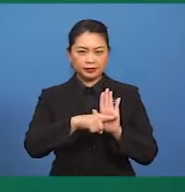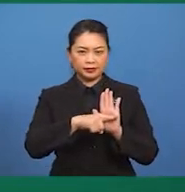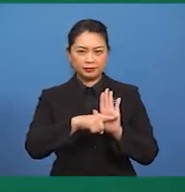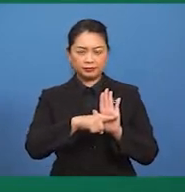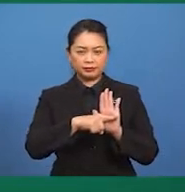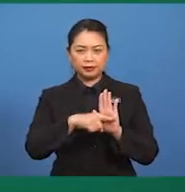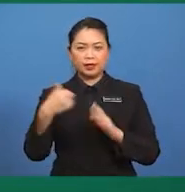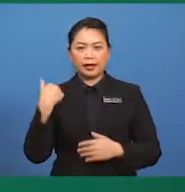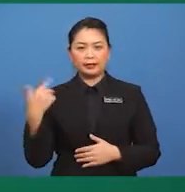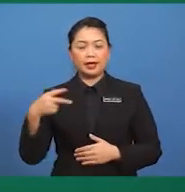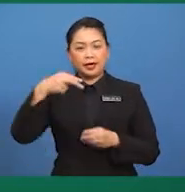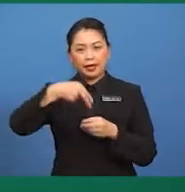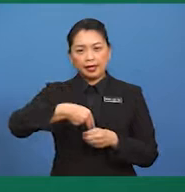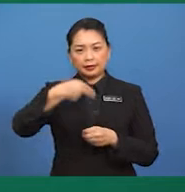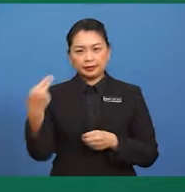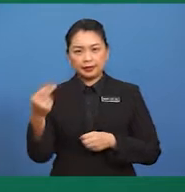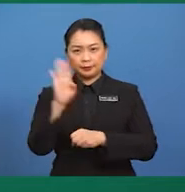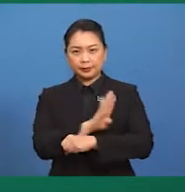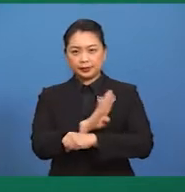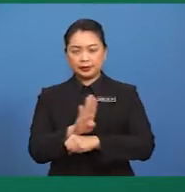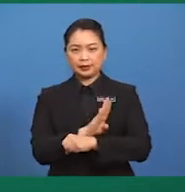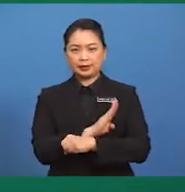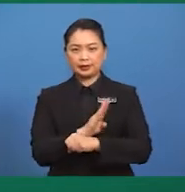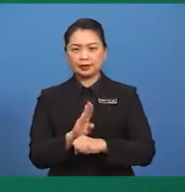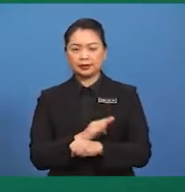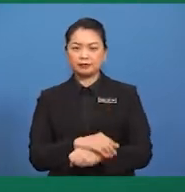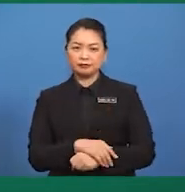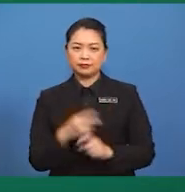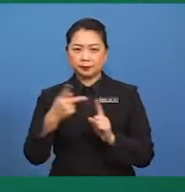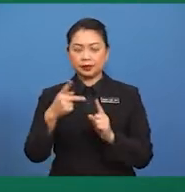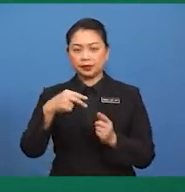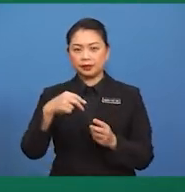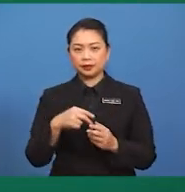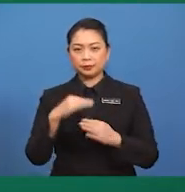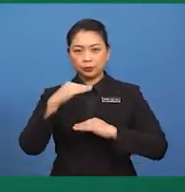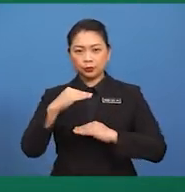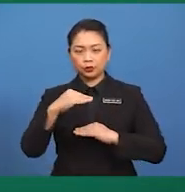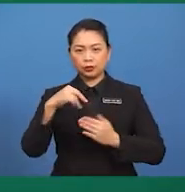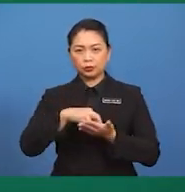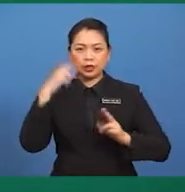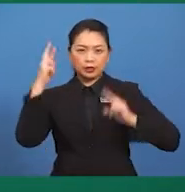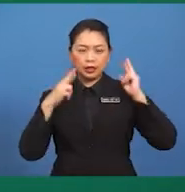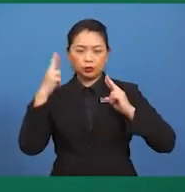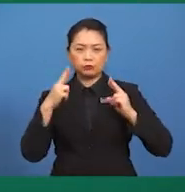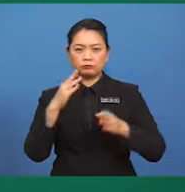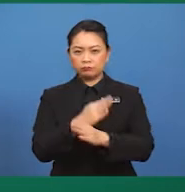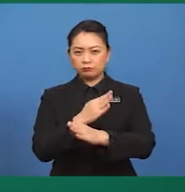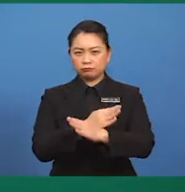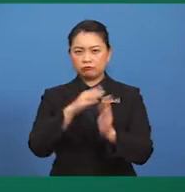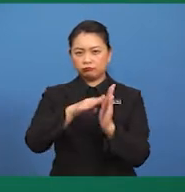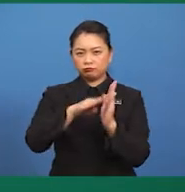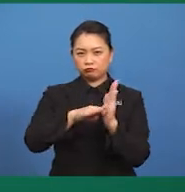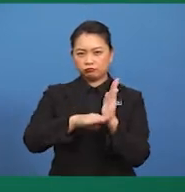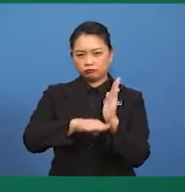RM164 ini merupakan hasil perniagaan kepada peruntukan hutang ragu semakin berkurang dari tahun